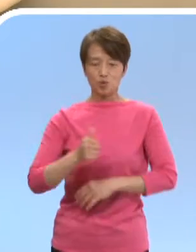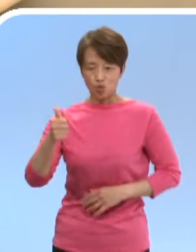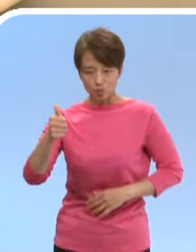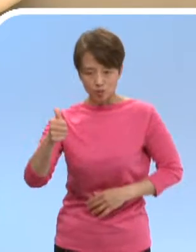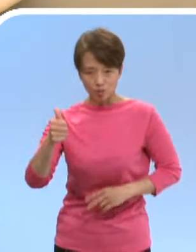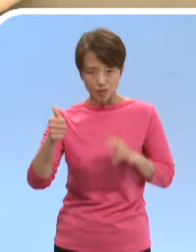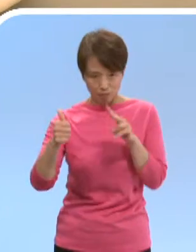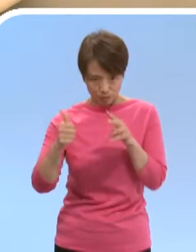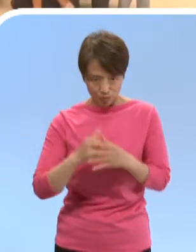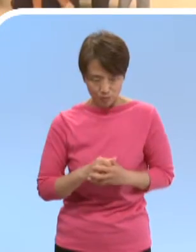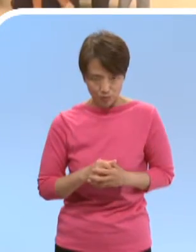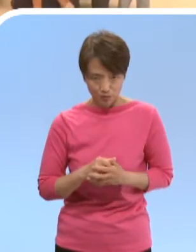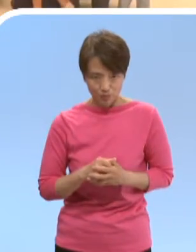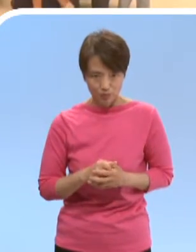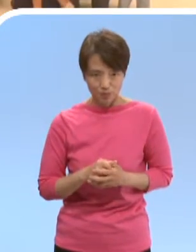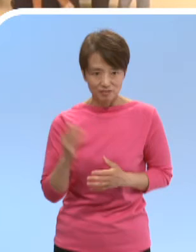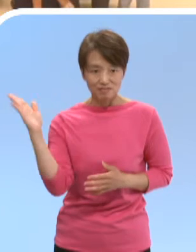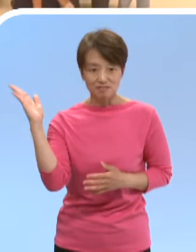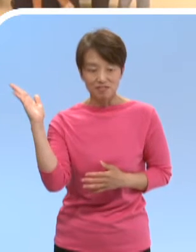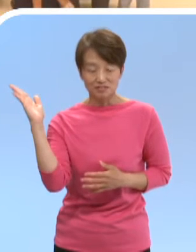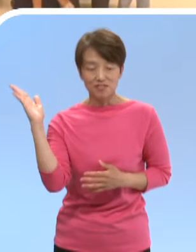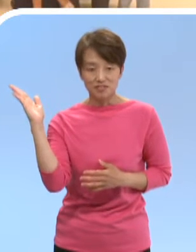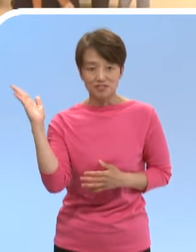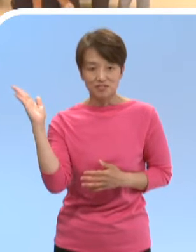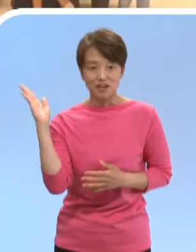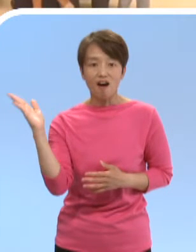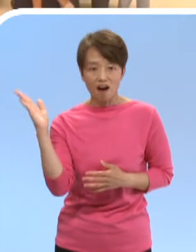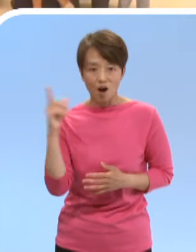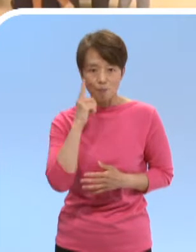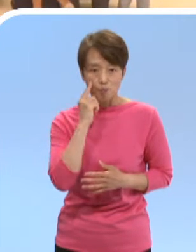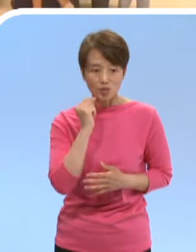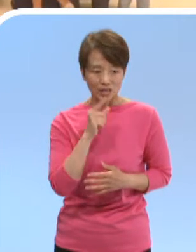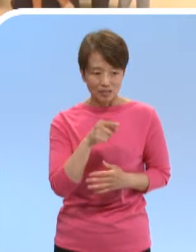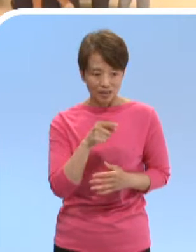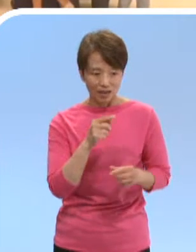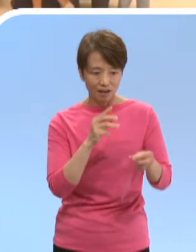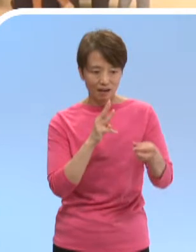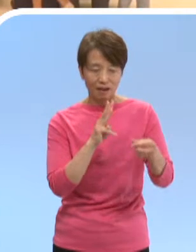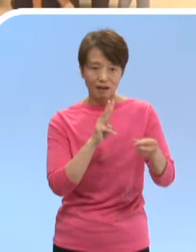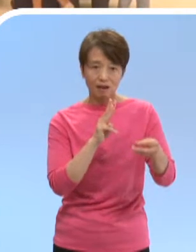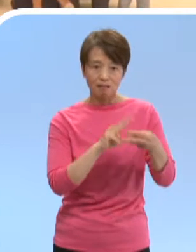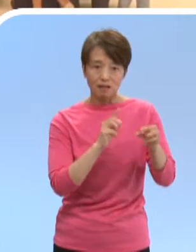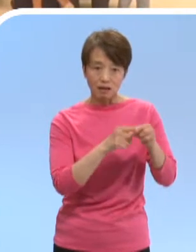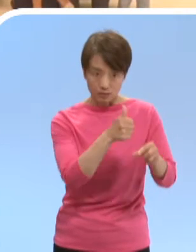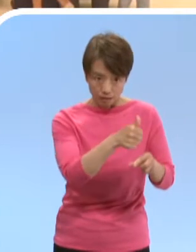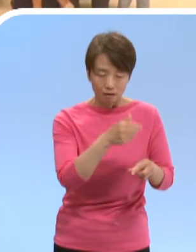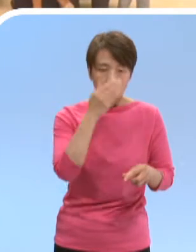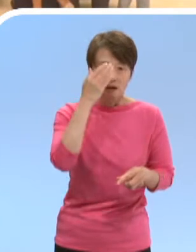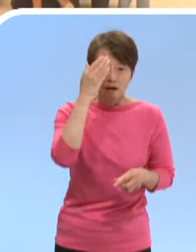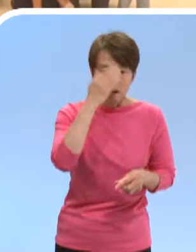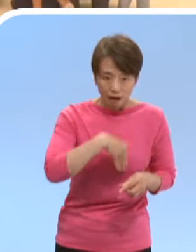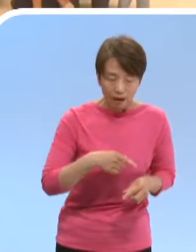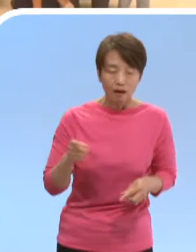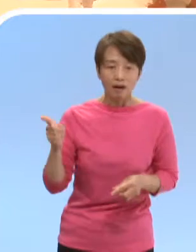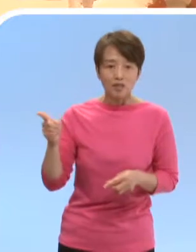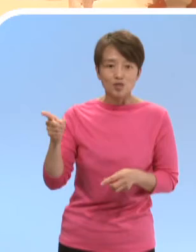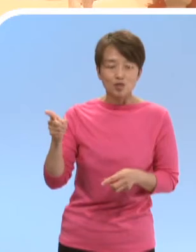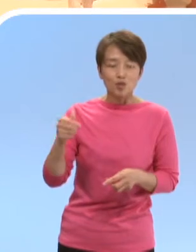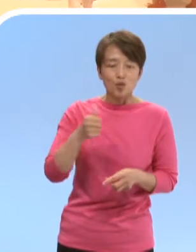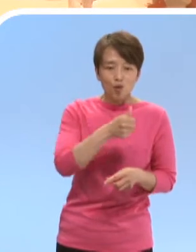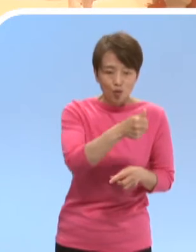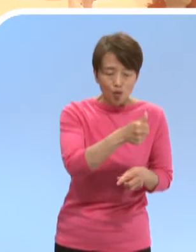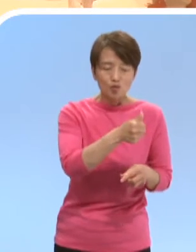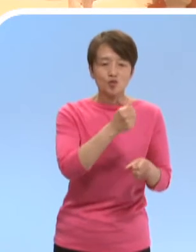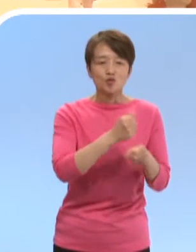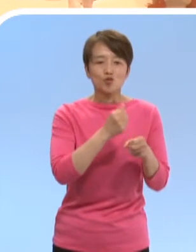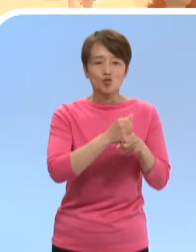男の人見えますか。 わ、見えます見えます。もしかして、 あ、そうですね、田中達也さんになってまして、 はい、その